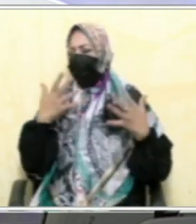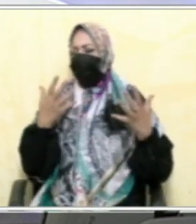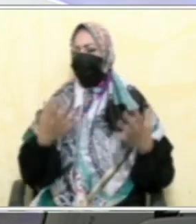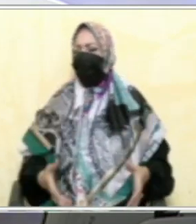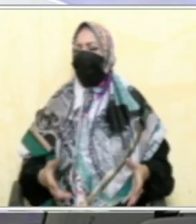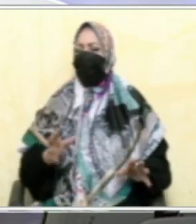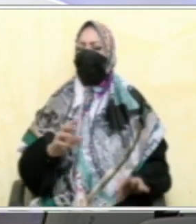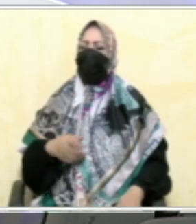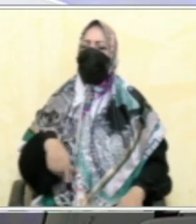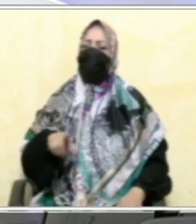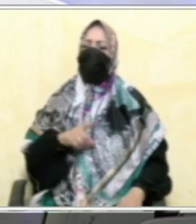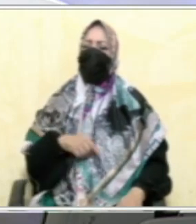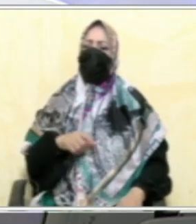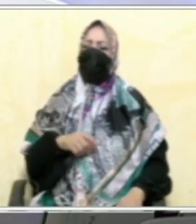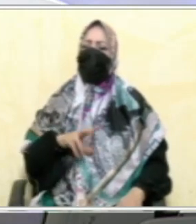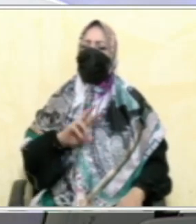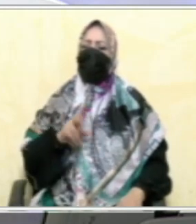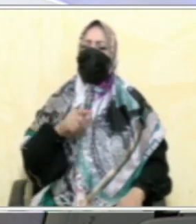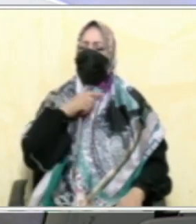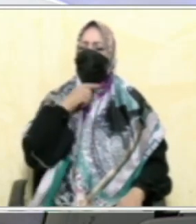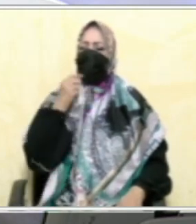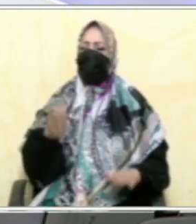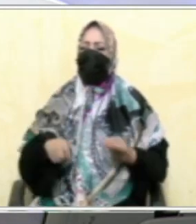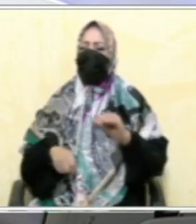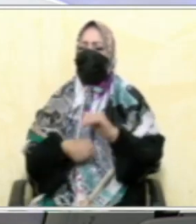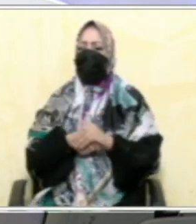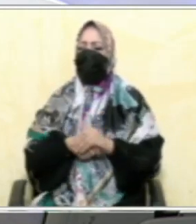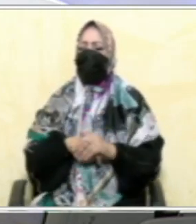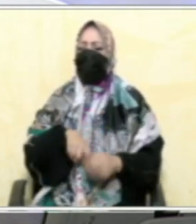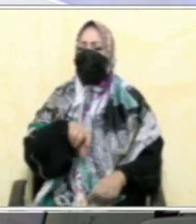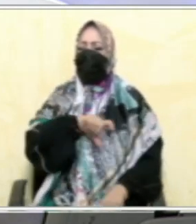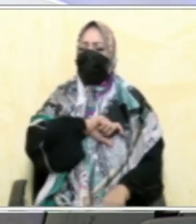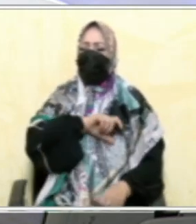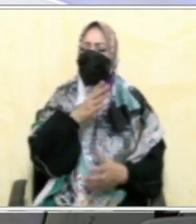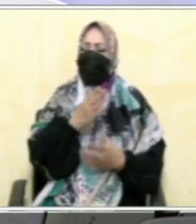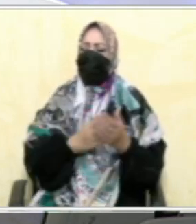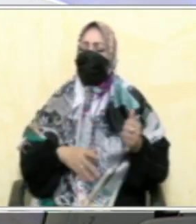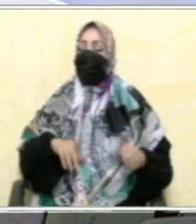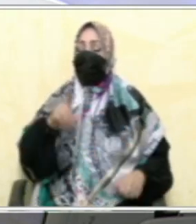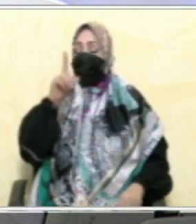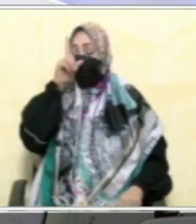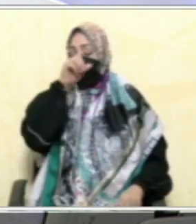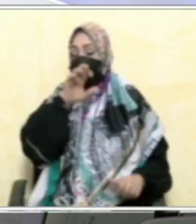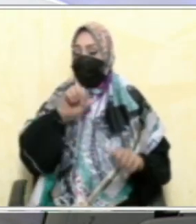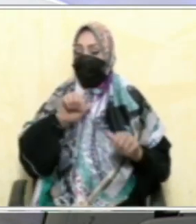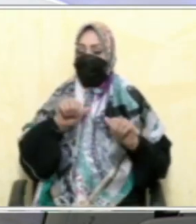لا ينكره أحد في كل مدرسة، بل تخيلوا وصل الأمر إلى درجة